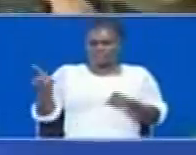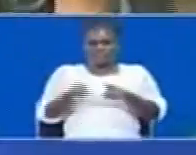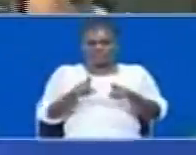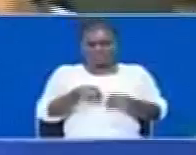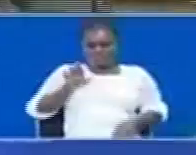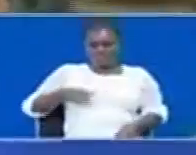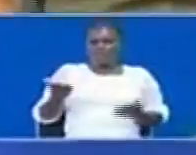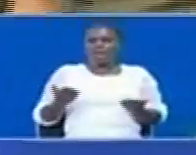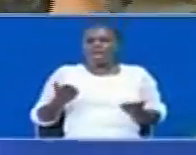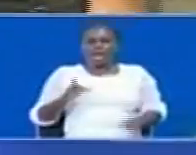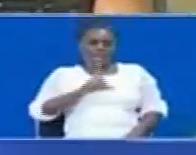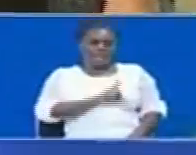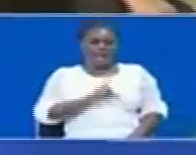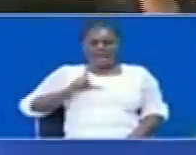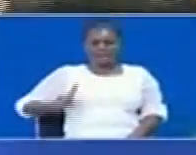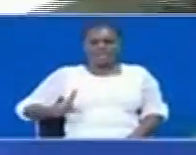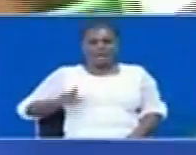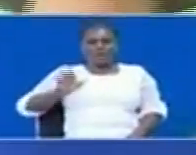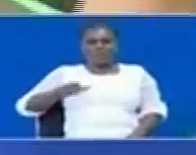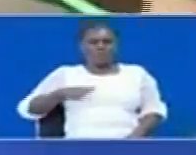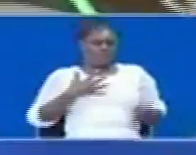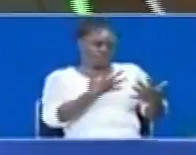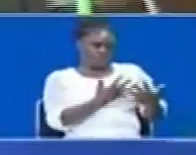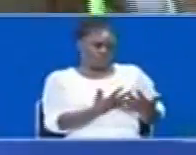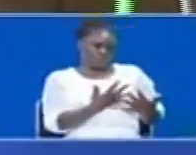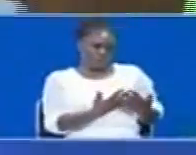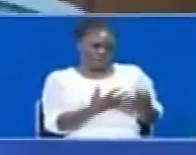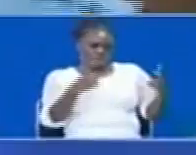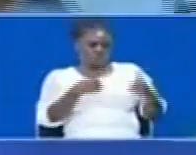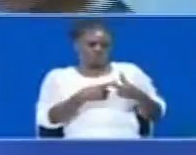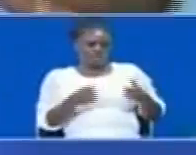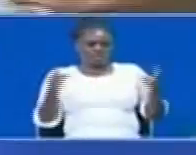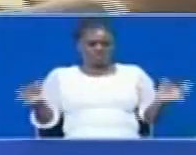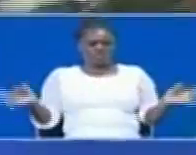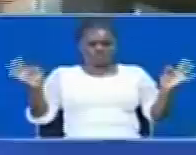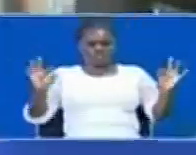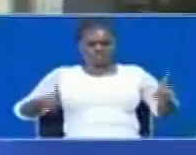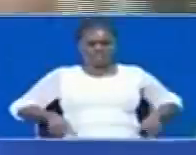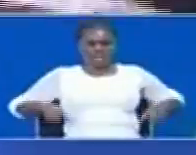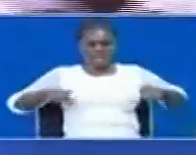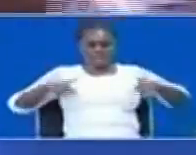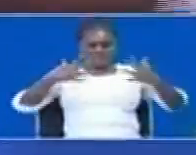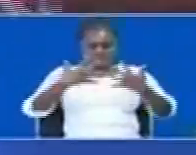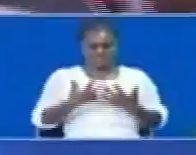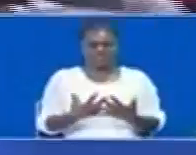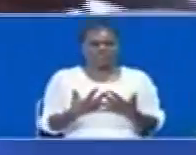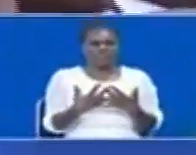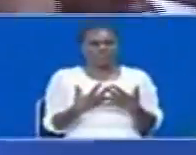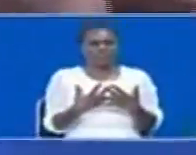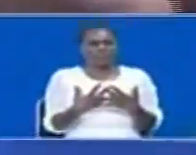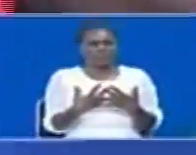kike wakipelekwa katika gereza la wanawake la Langata ili kuanza rasmi maisha yao gerezani.